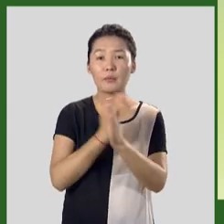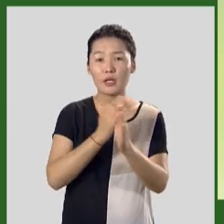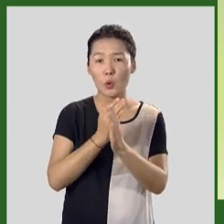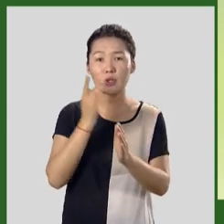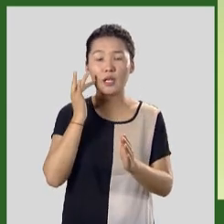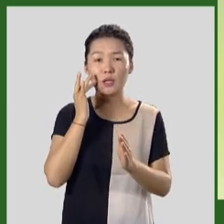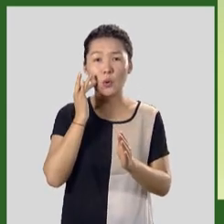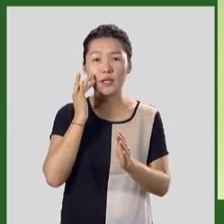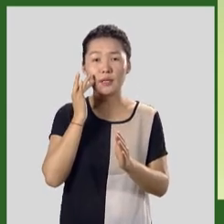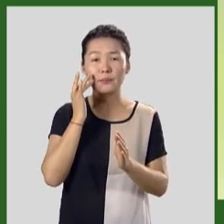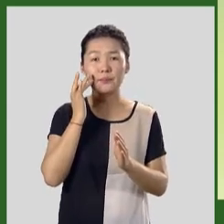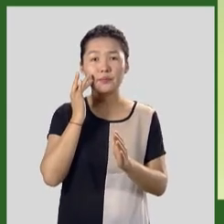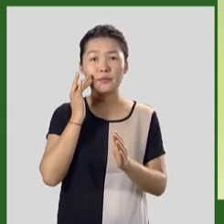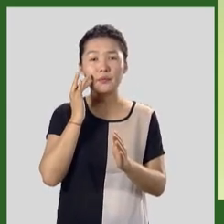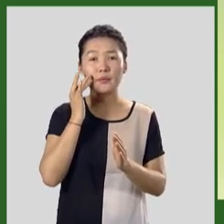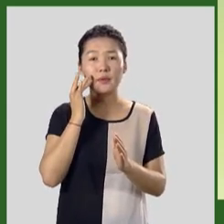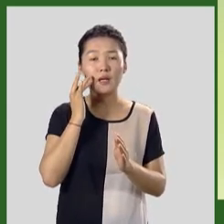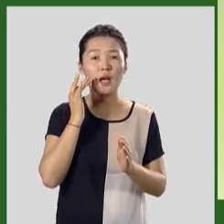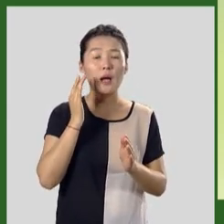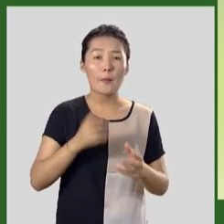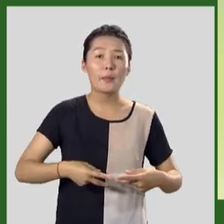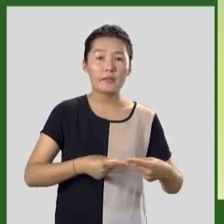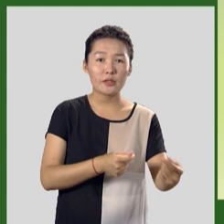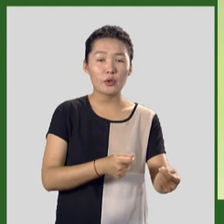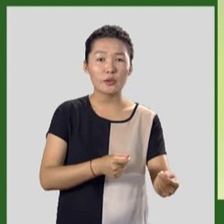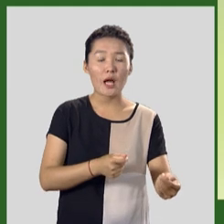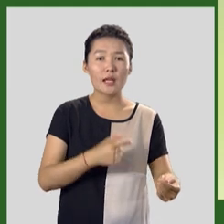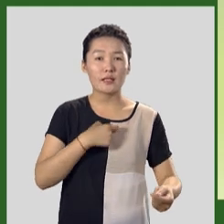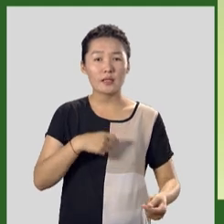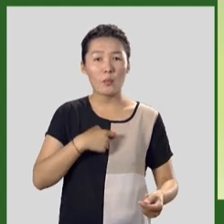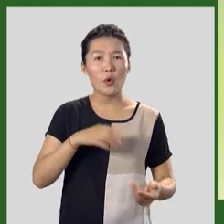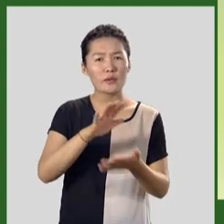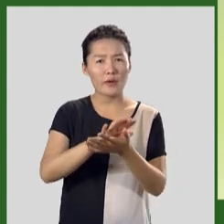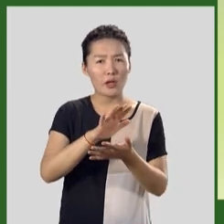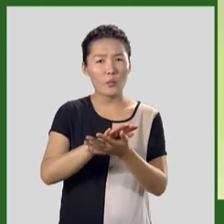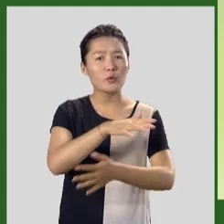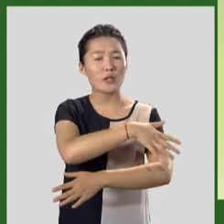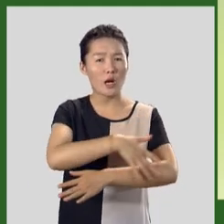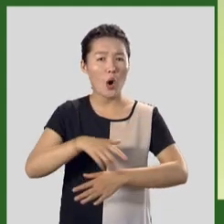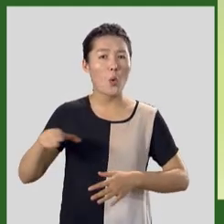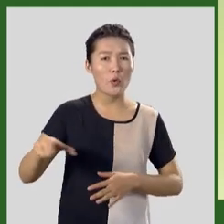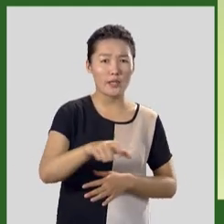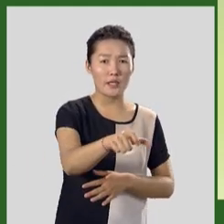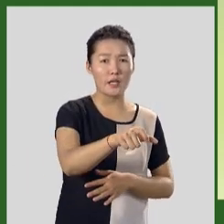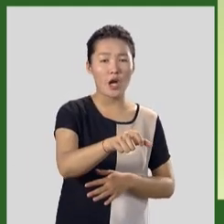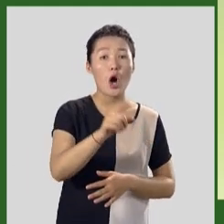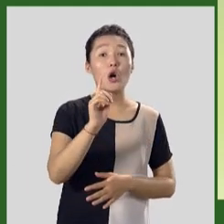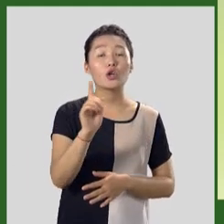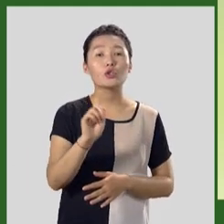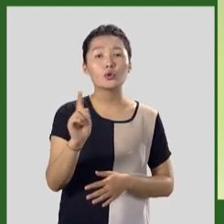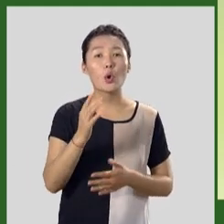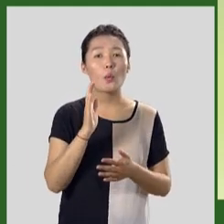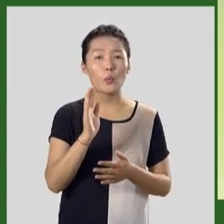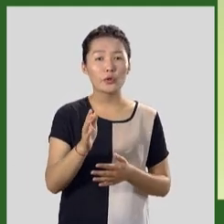которые повлечет за собой свалка мусора у реки, или что будет через 5 лет, если количество автомобилей